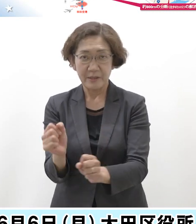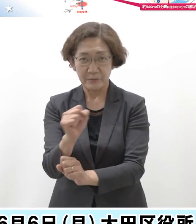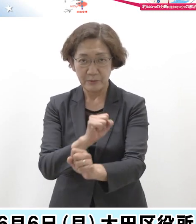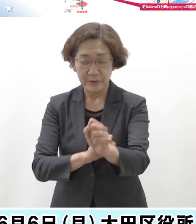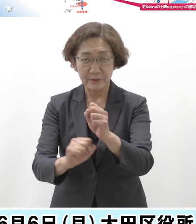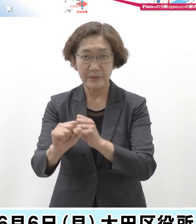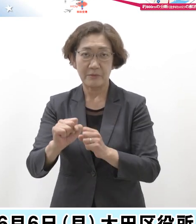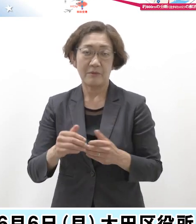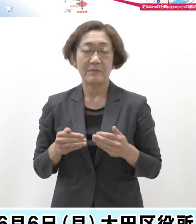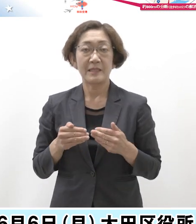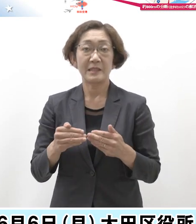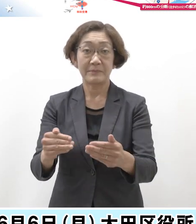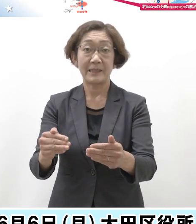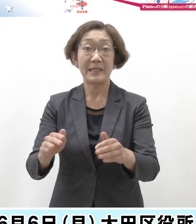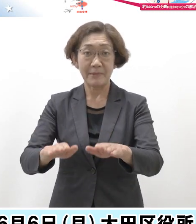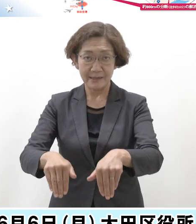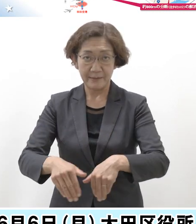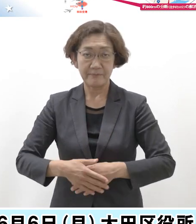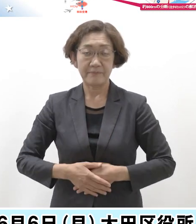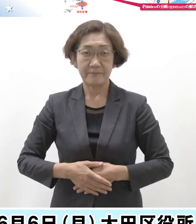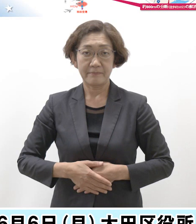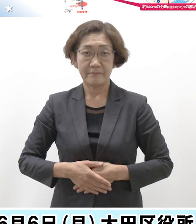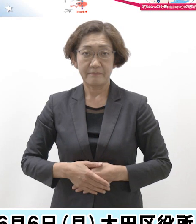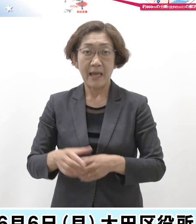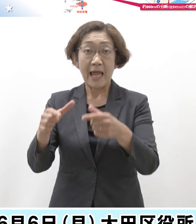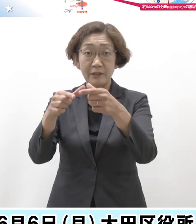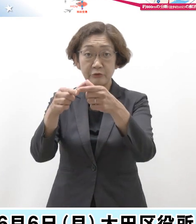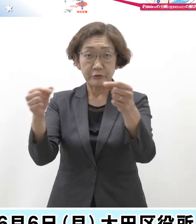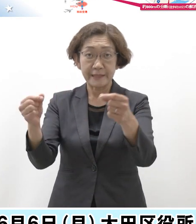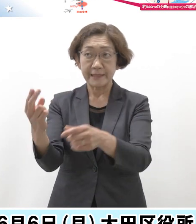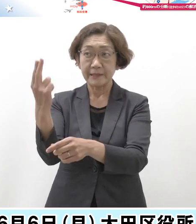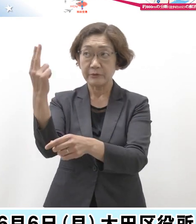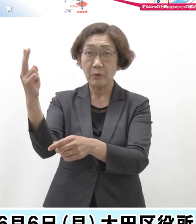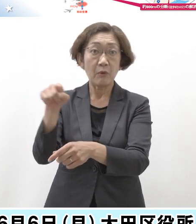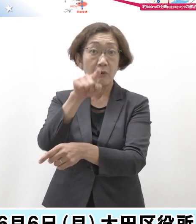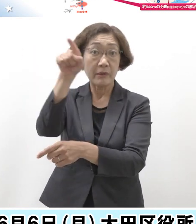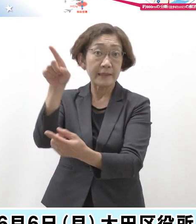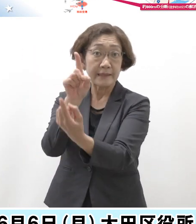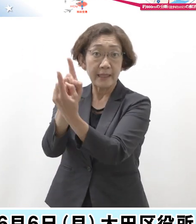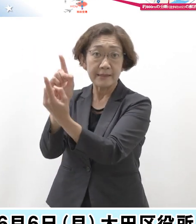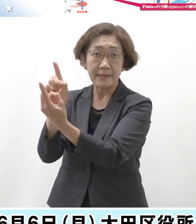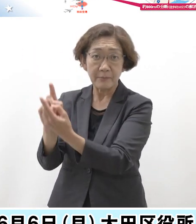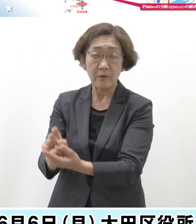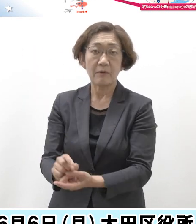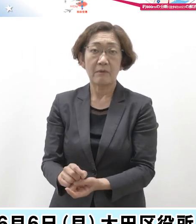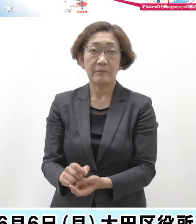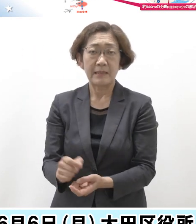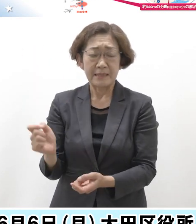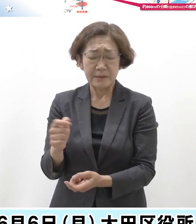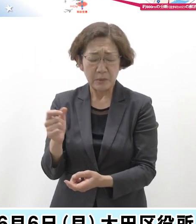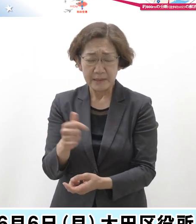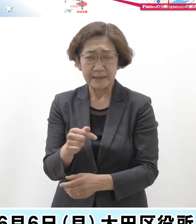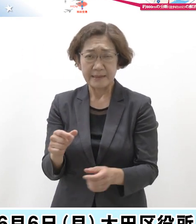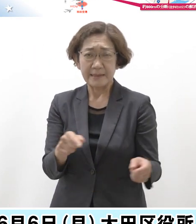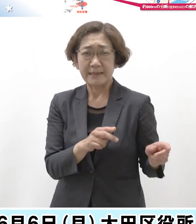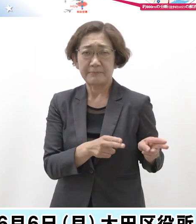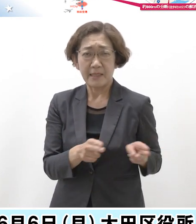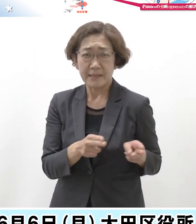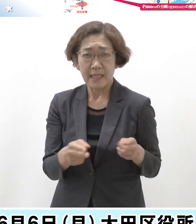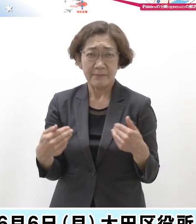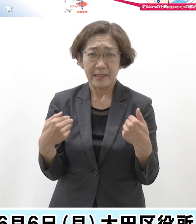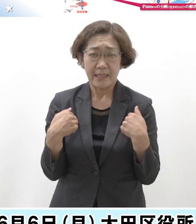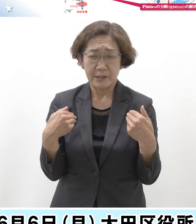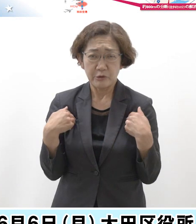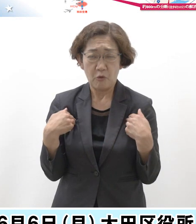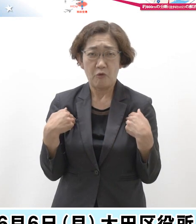ました。また国や都に対して早期整備を求める要望書を提出する際